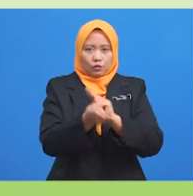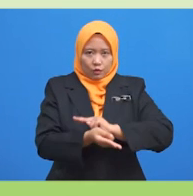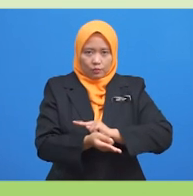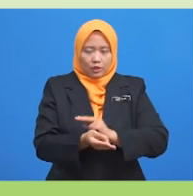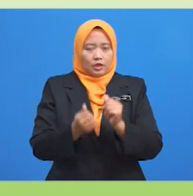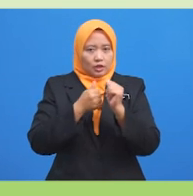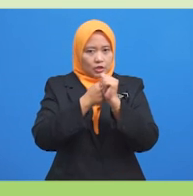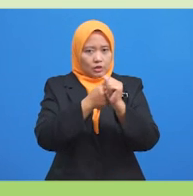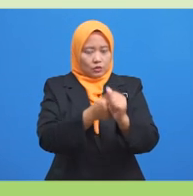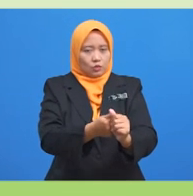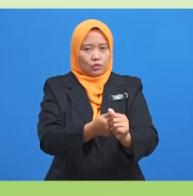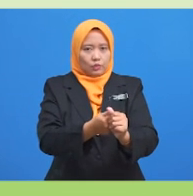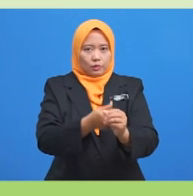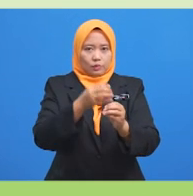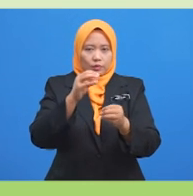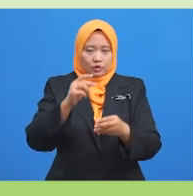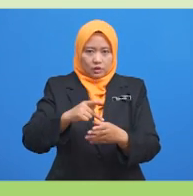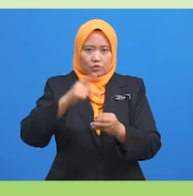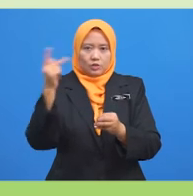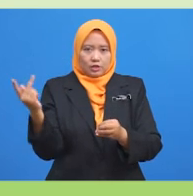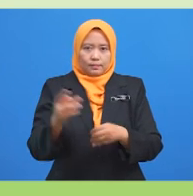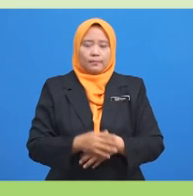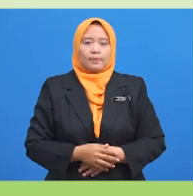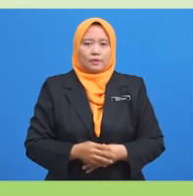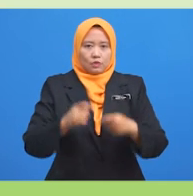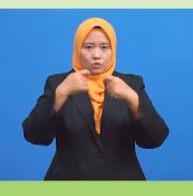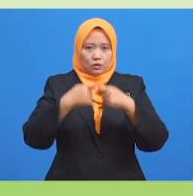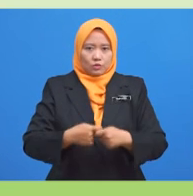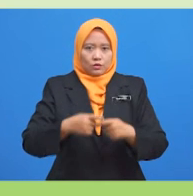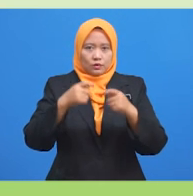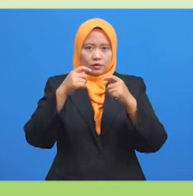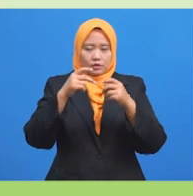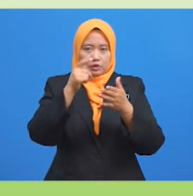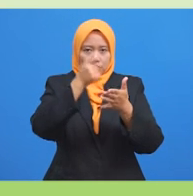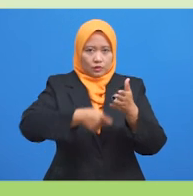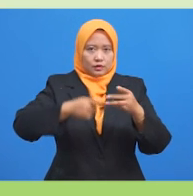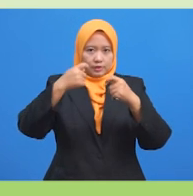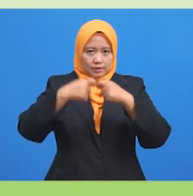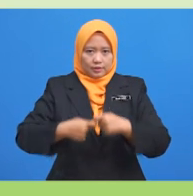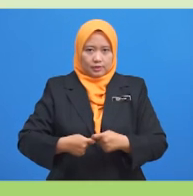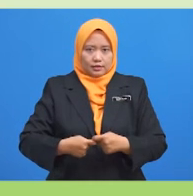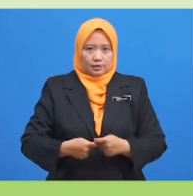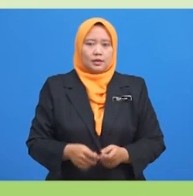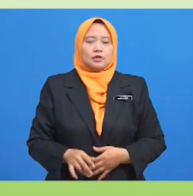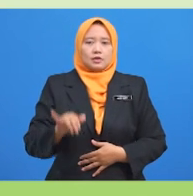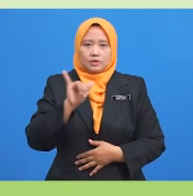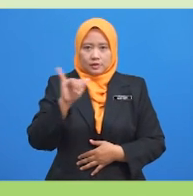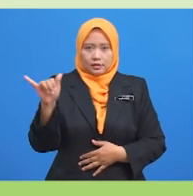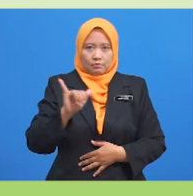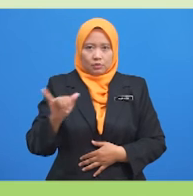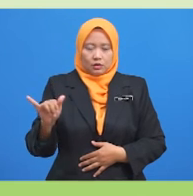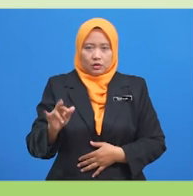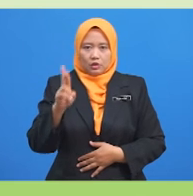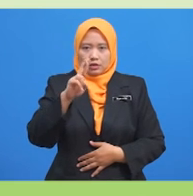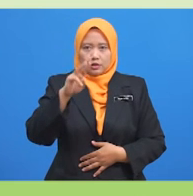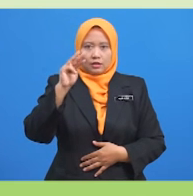Oleh itu, kos tetap sama dengan RM9,000 tambah RM RM20,000,